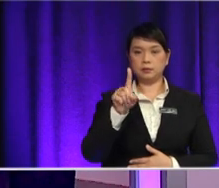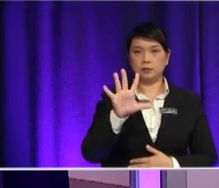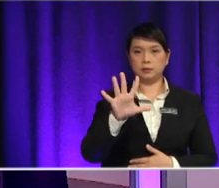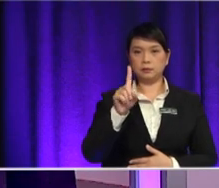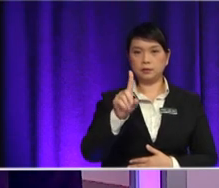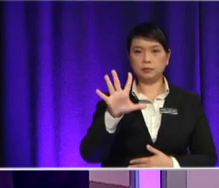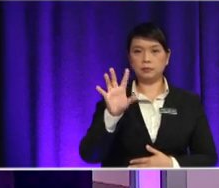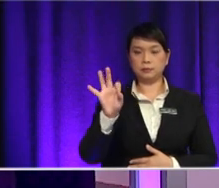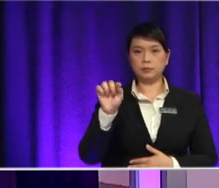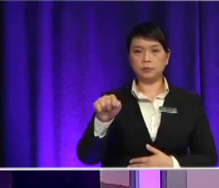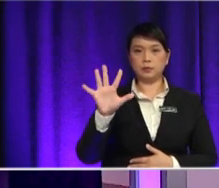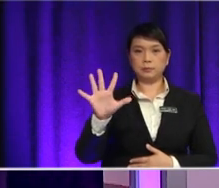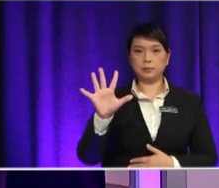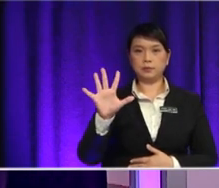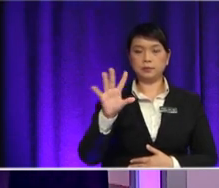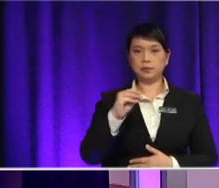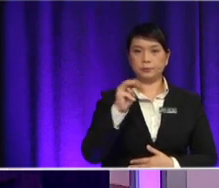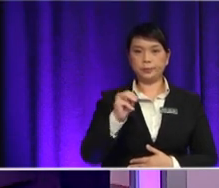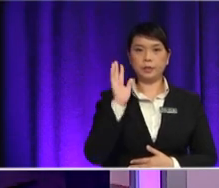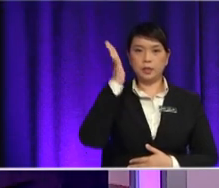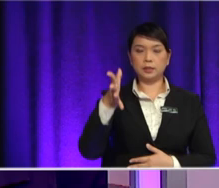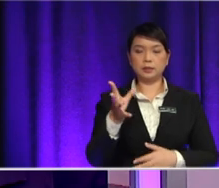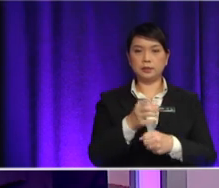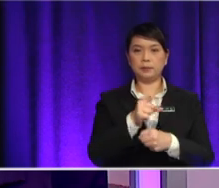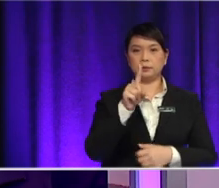159.5. Seterusnya, murid akan dapat